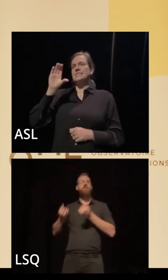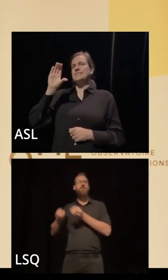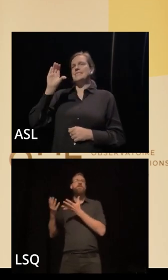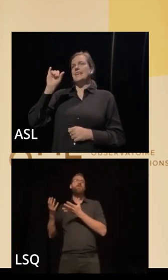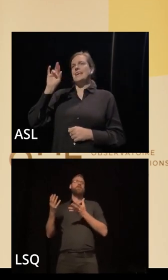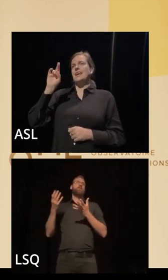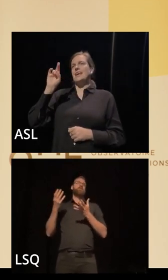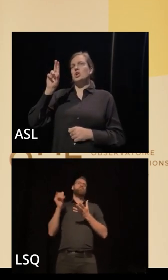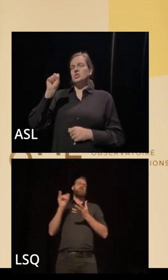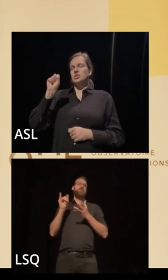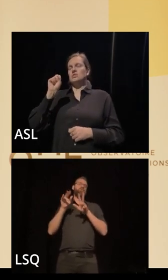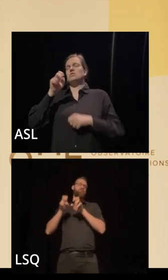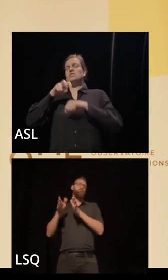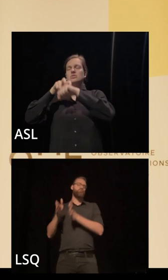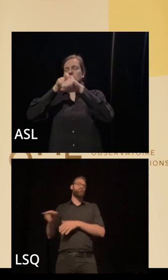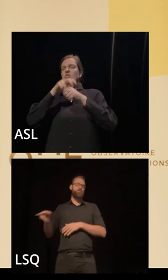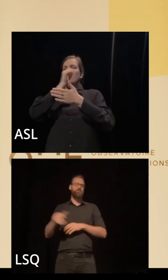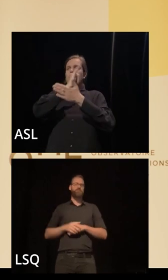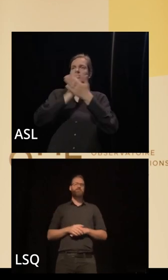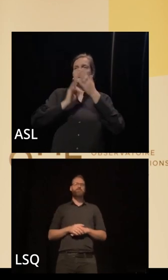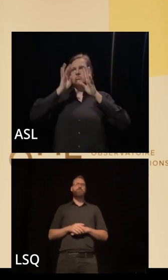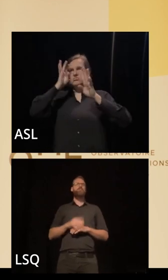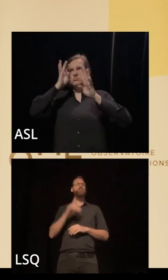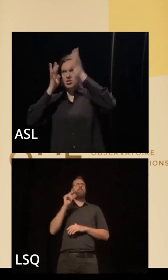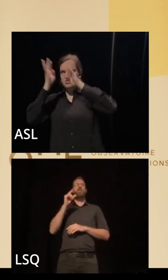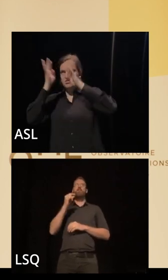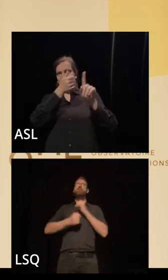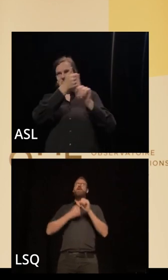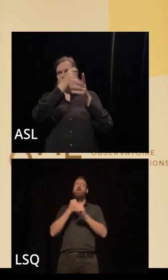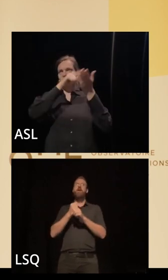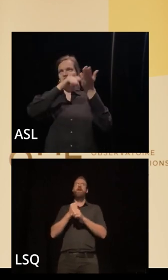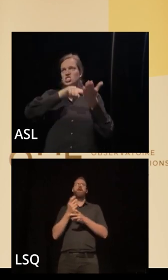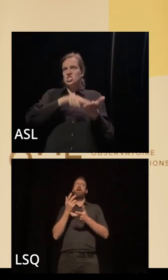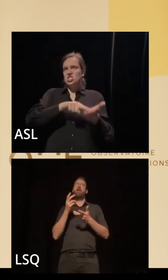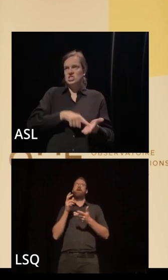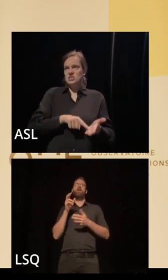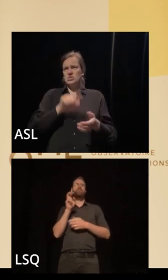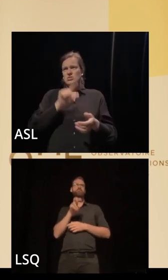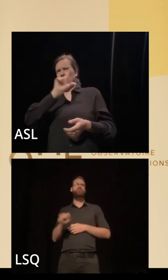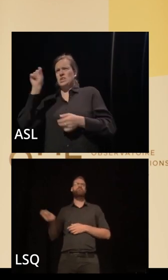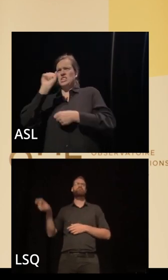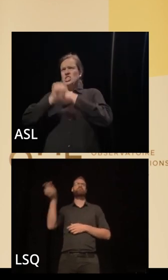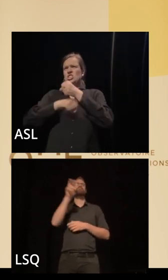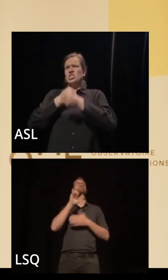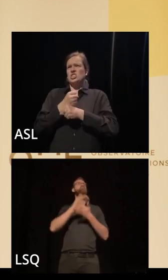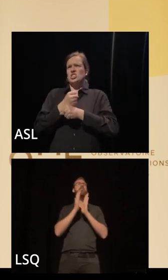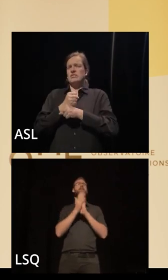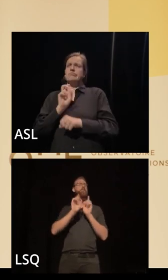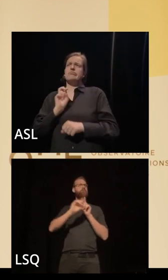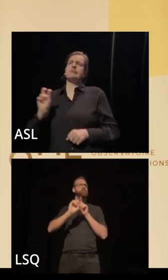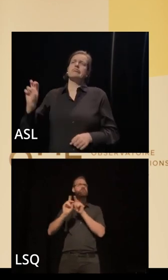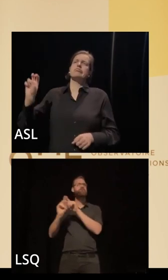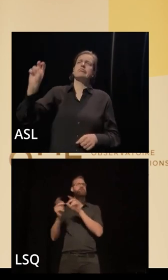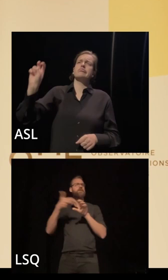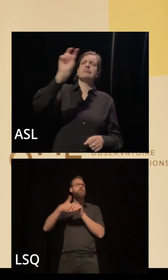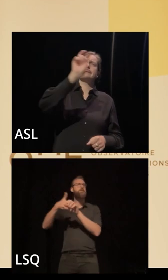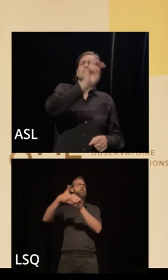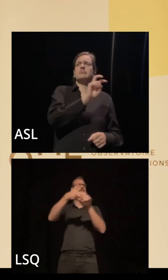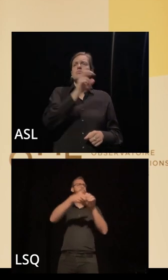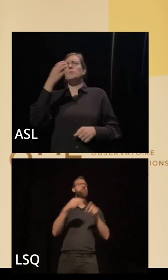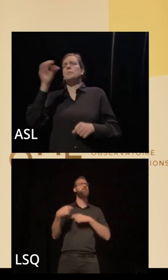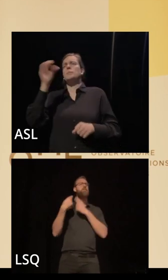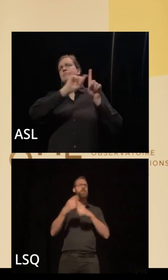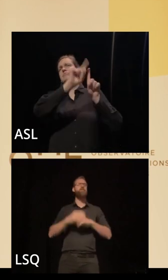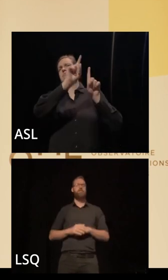et suivant une vingtaine d'années de création et de tournée en art de la scène avec différentes compagnies artistiques, Geneviève est